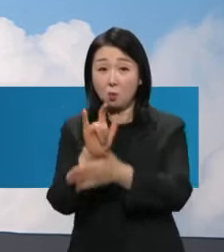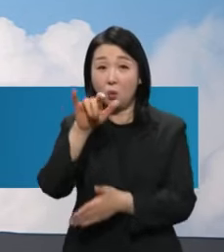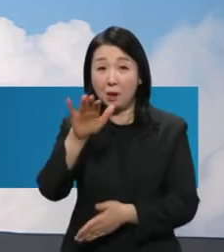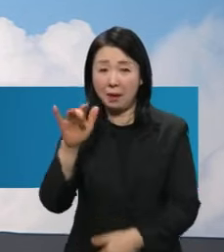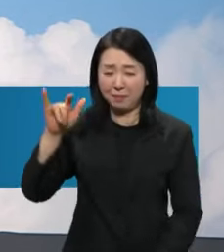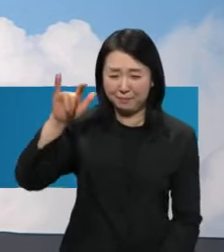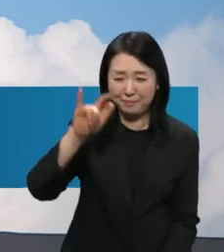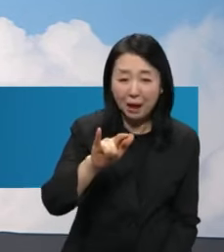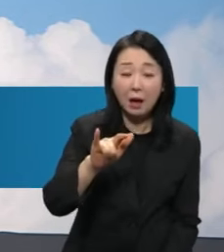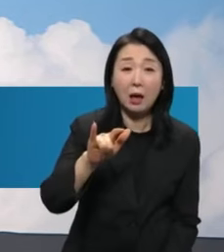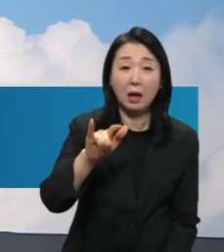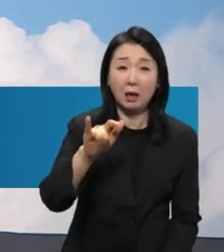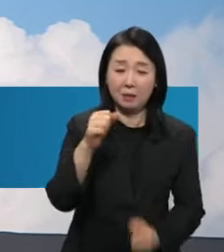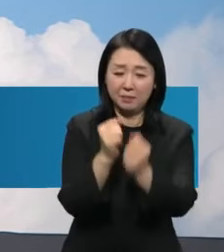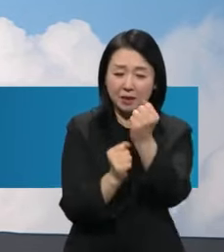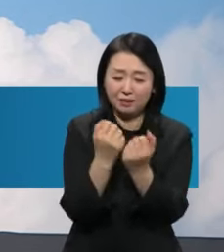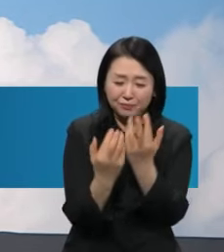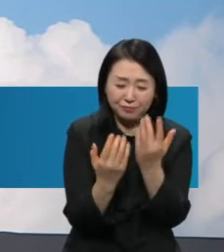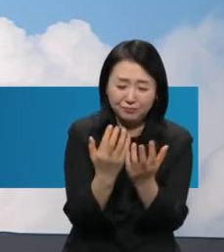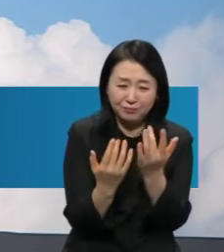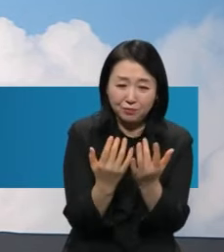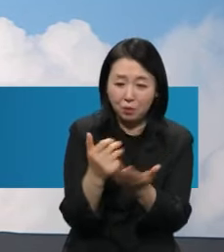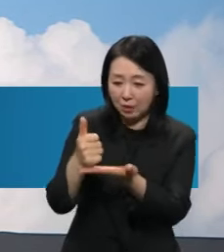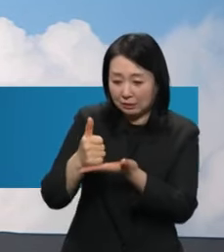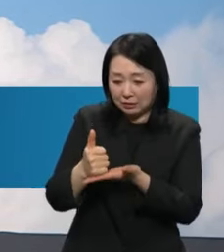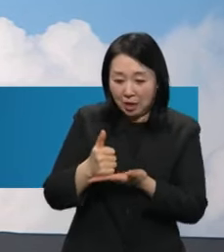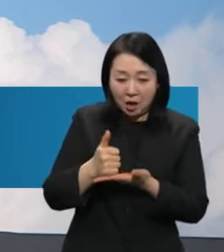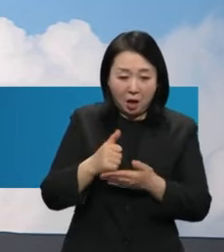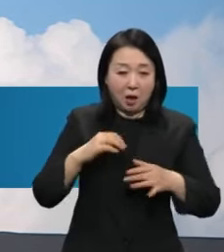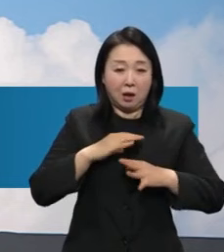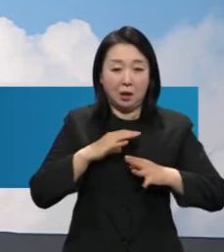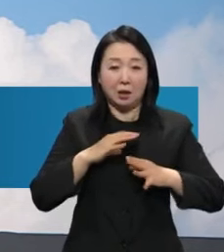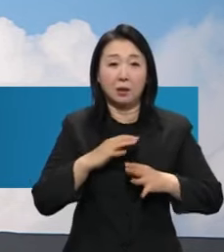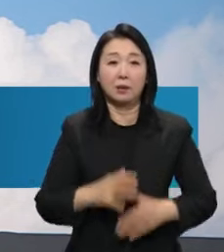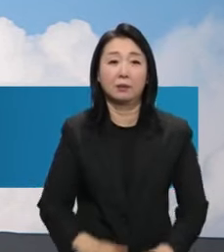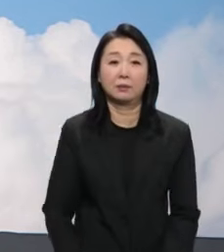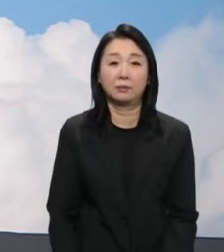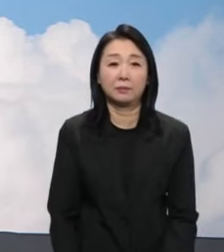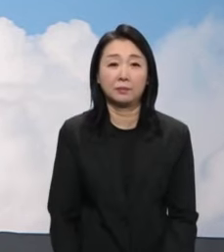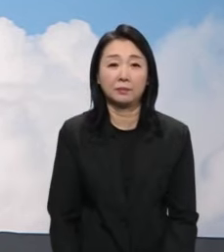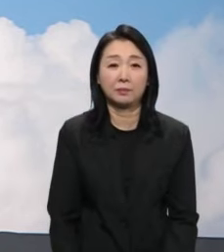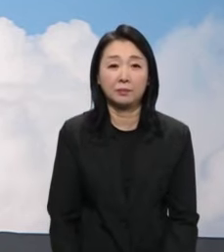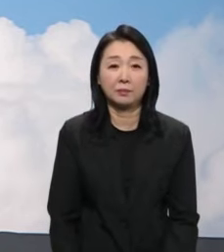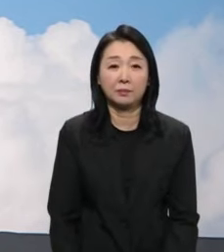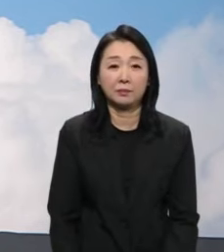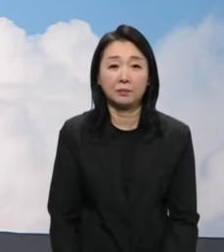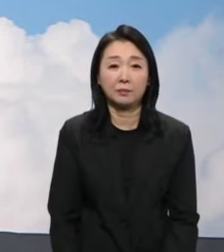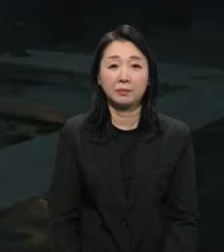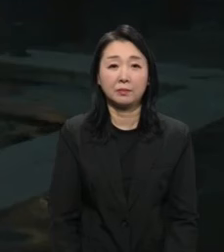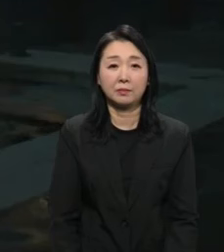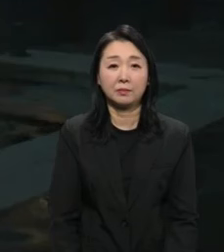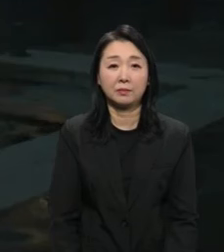중인 비행기 엔진에서 불이 나 승객들이 불안에 떨어야 했습니다. 사건 사고 소식 윤정주 기자입니다.